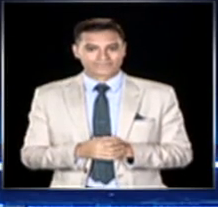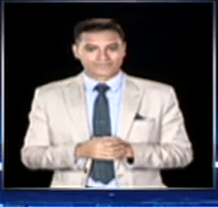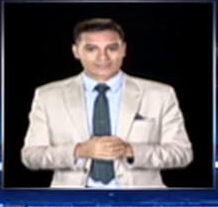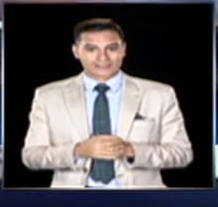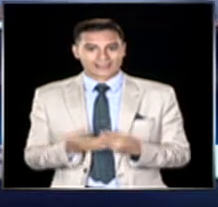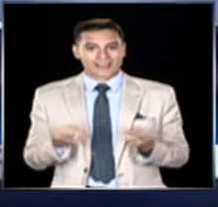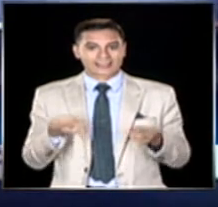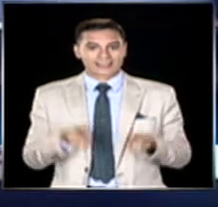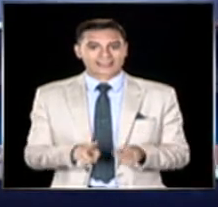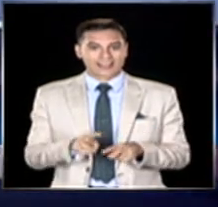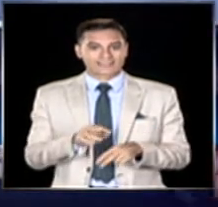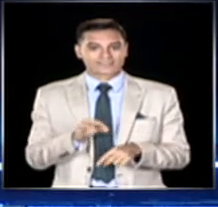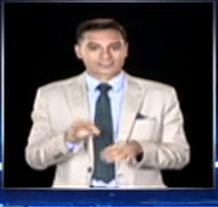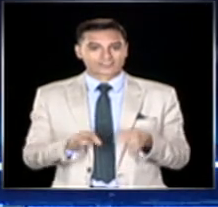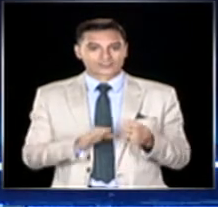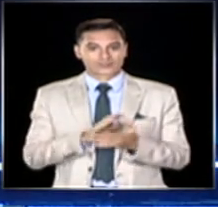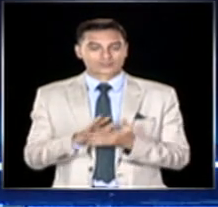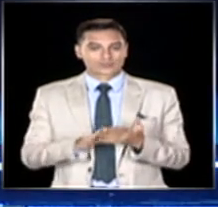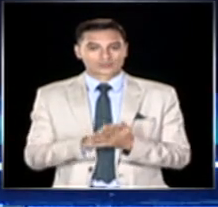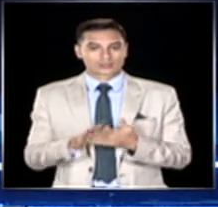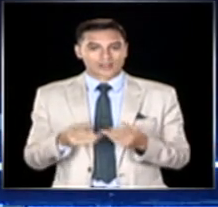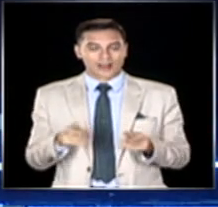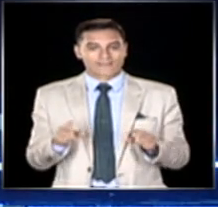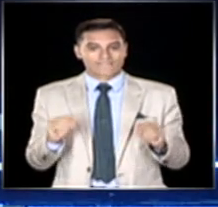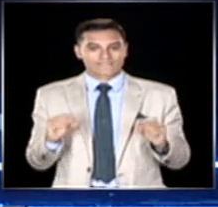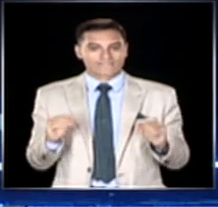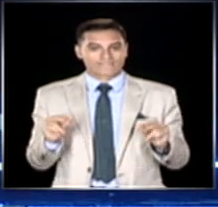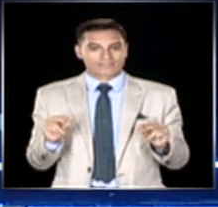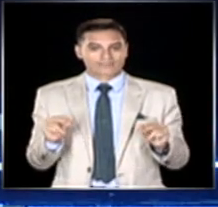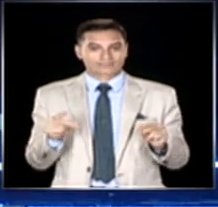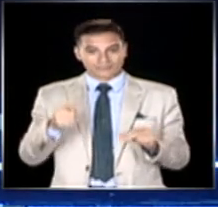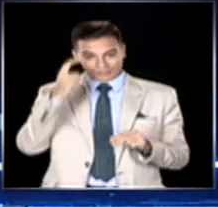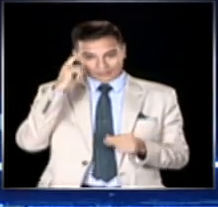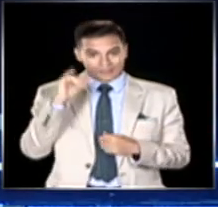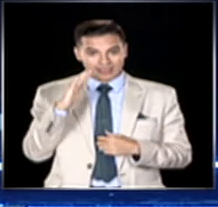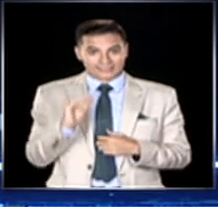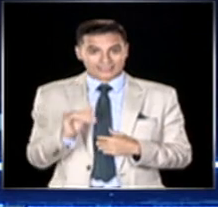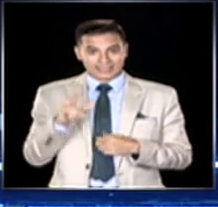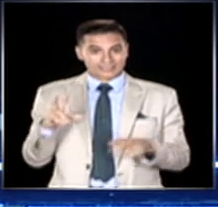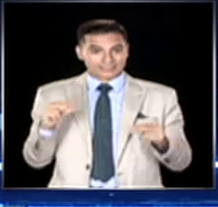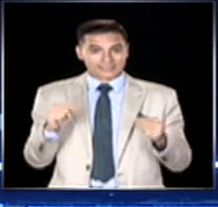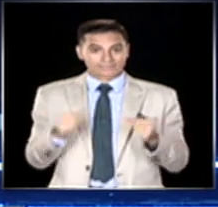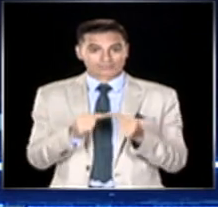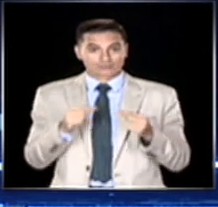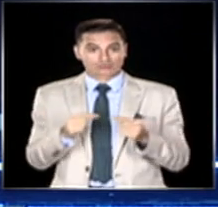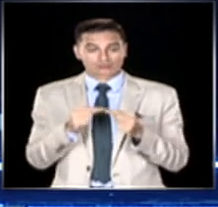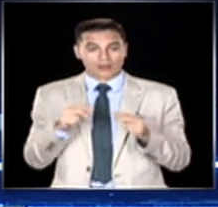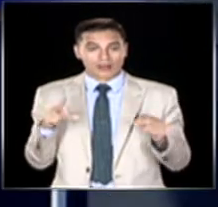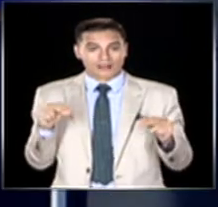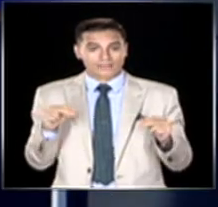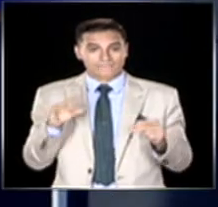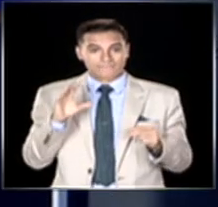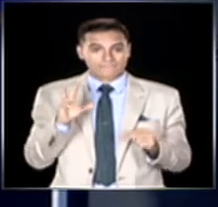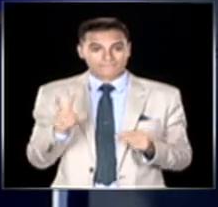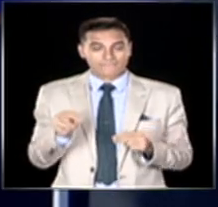نفس المشكلة حصلت. تعال انت عارف يا ياسا، نفس المشكلة اللي حصلت بالظبط